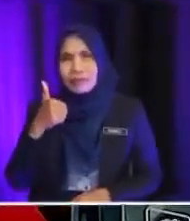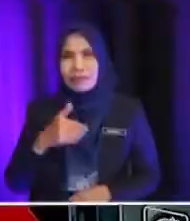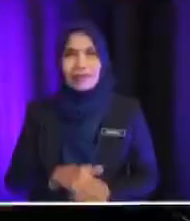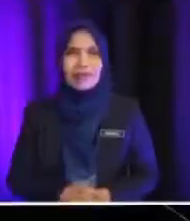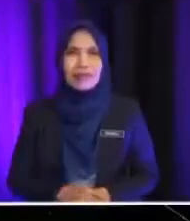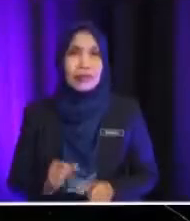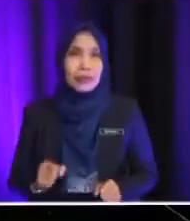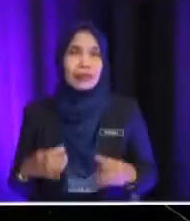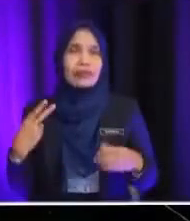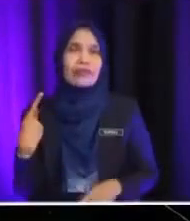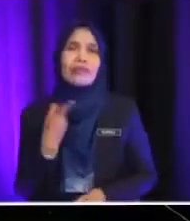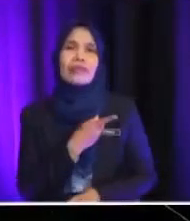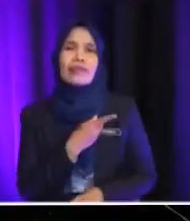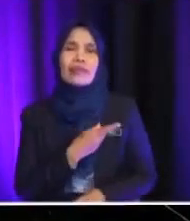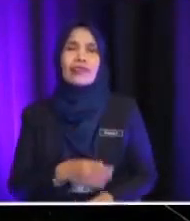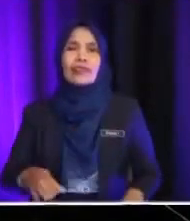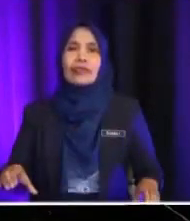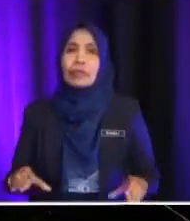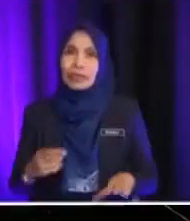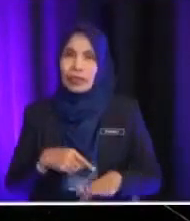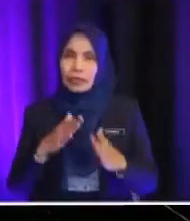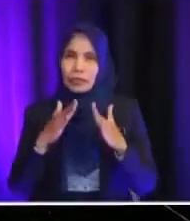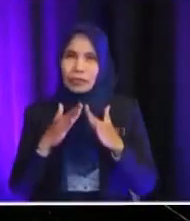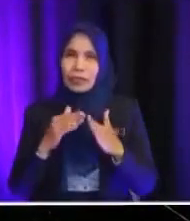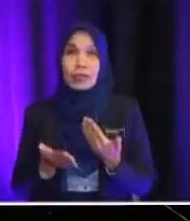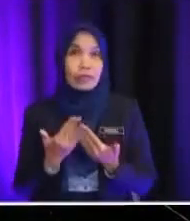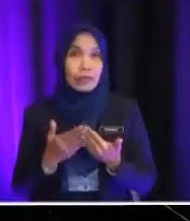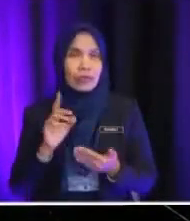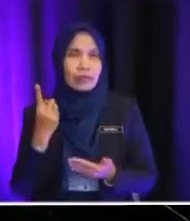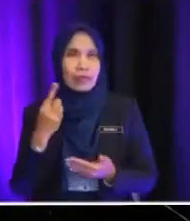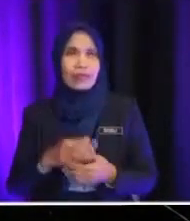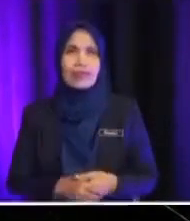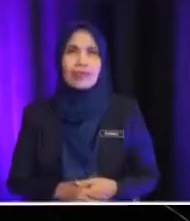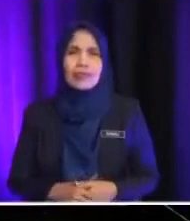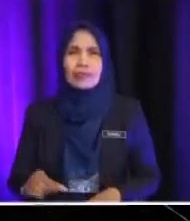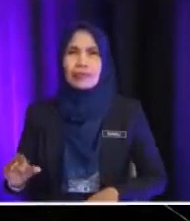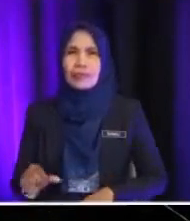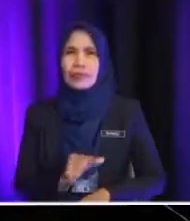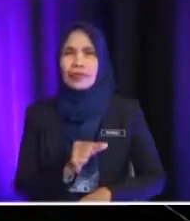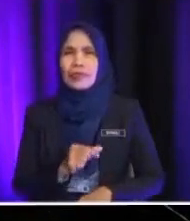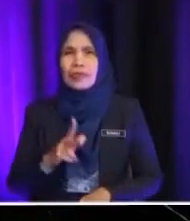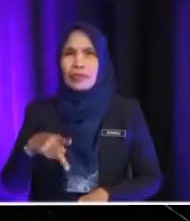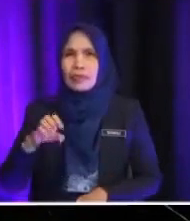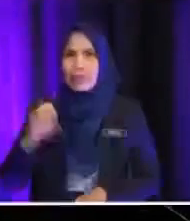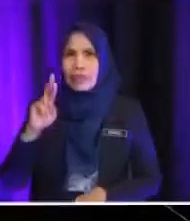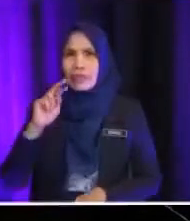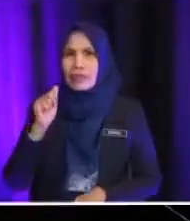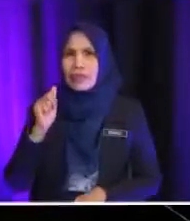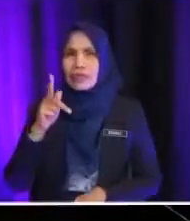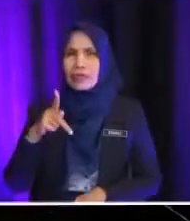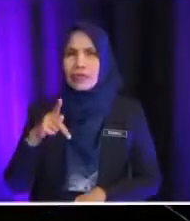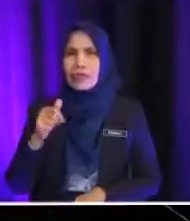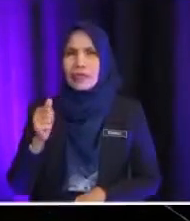kita boleh cuba buat kat rumah sebab dia senang je kan? Betul. Ha. Gunakan apa dia punya perapan tadi tu.